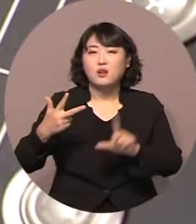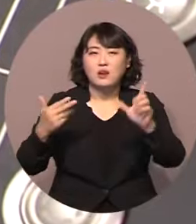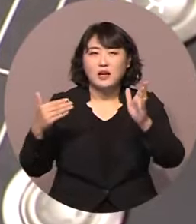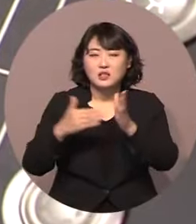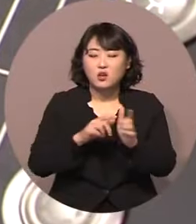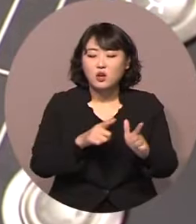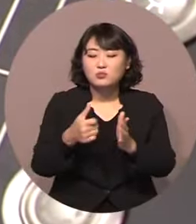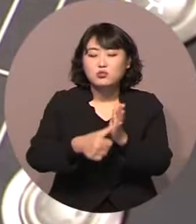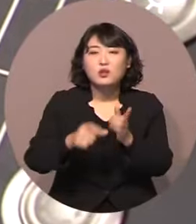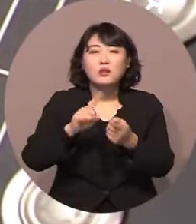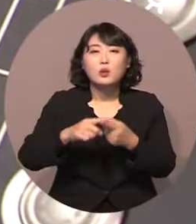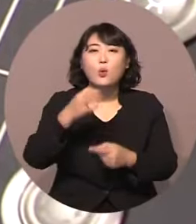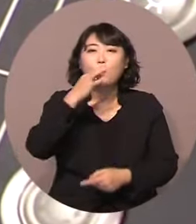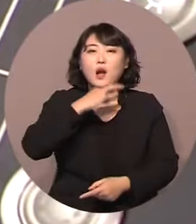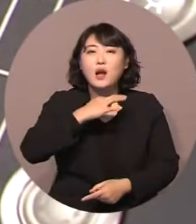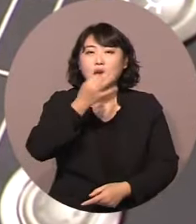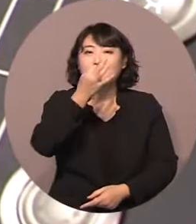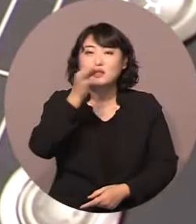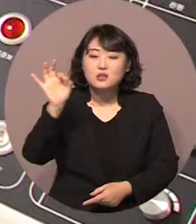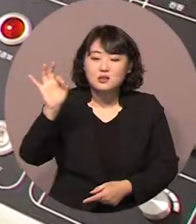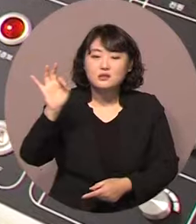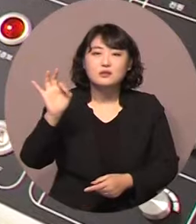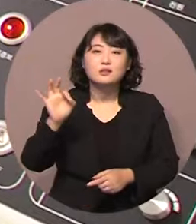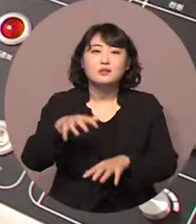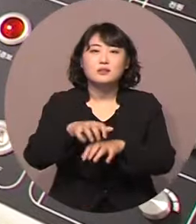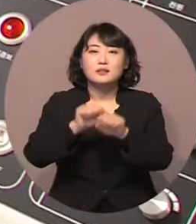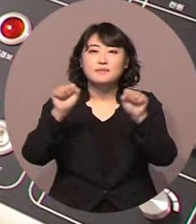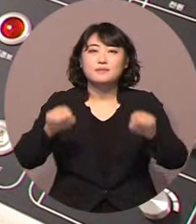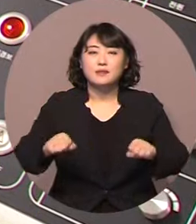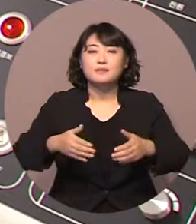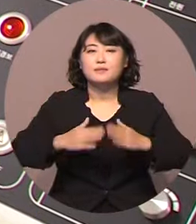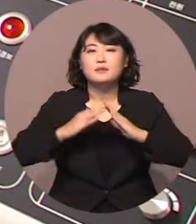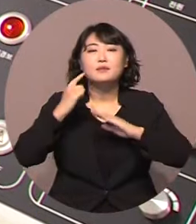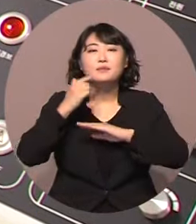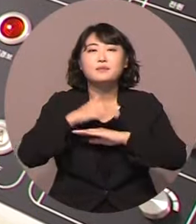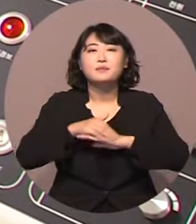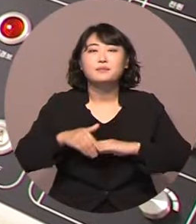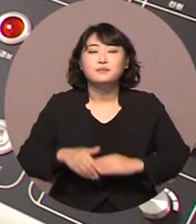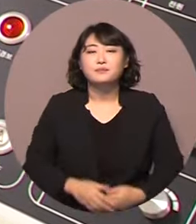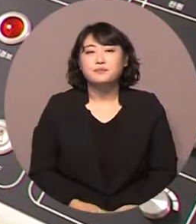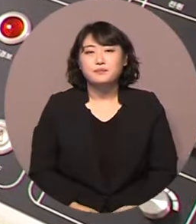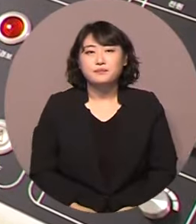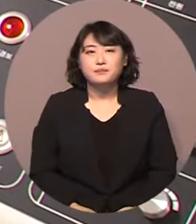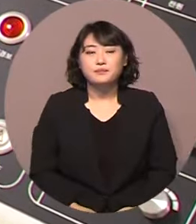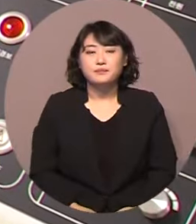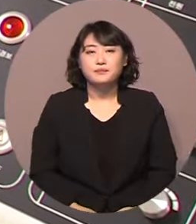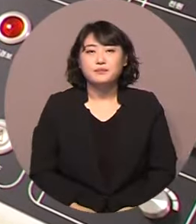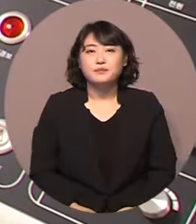수제품 한 효과를 인증하는 체계를 구축할 계획입니다 MBC 뉴스 김태욱입니다